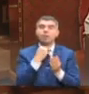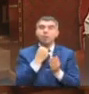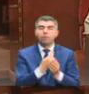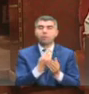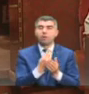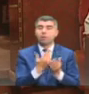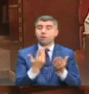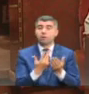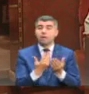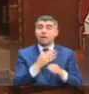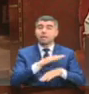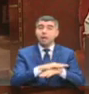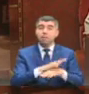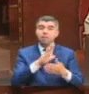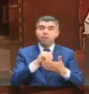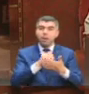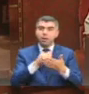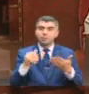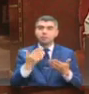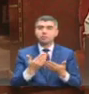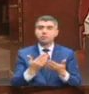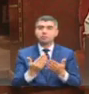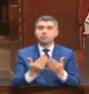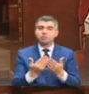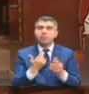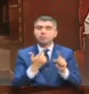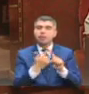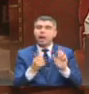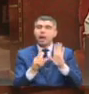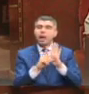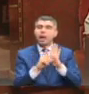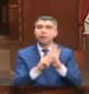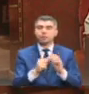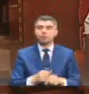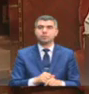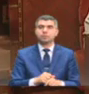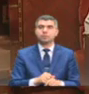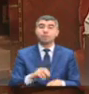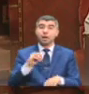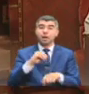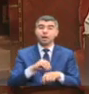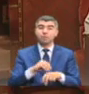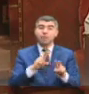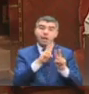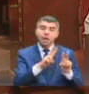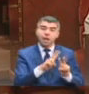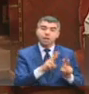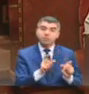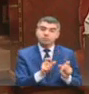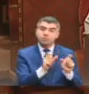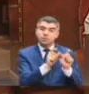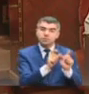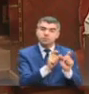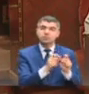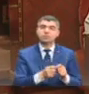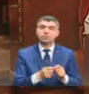والمناهج واحترام دفتر التحملات، ومراقبة إدارية كذلك تشمل